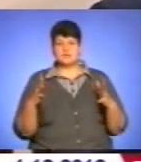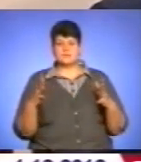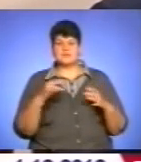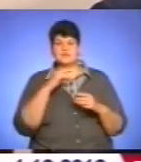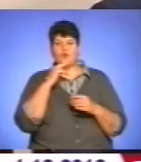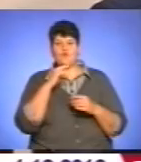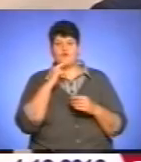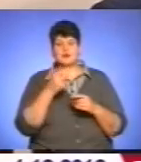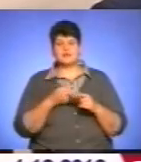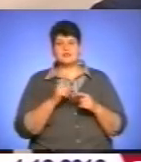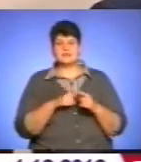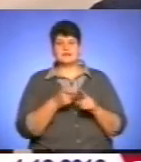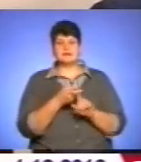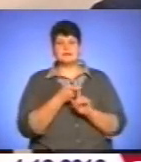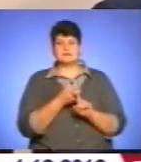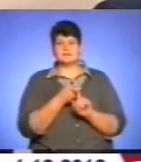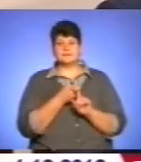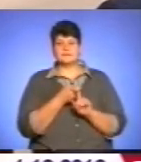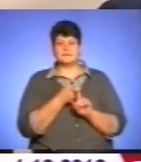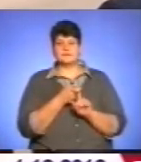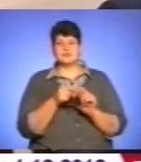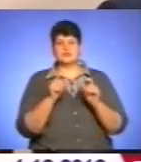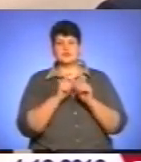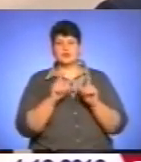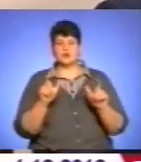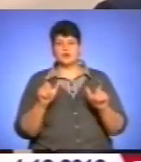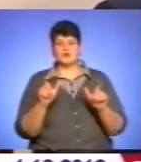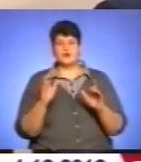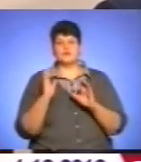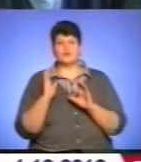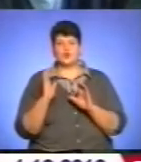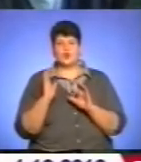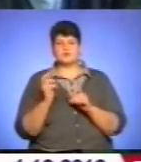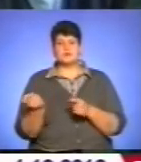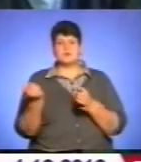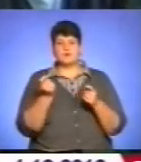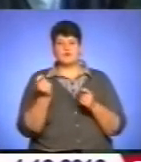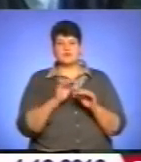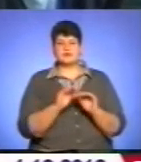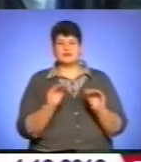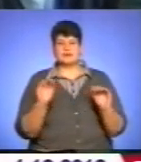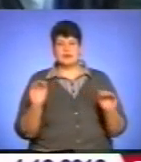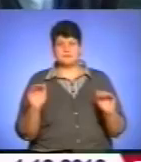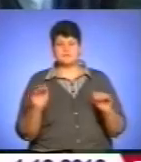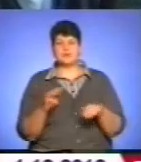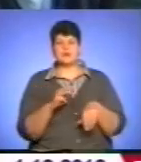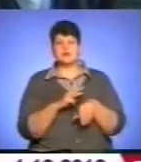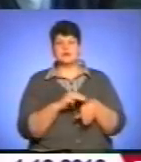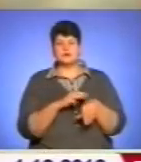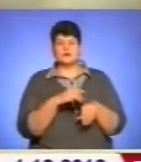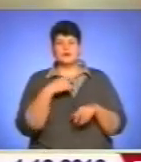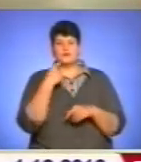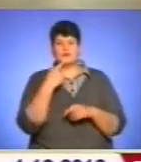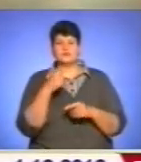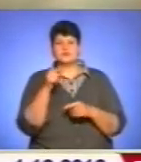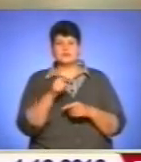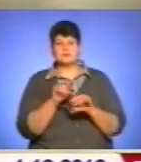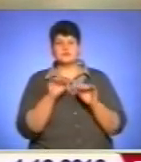зауважень це відносно шкільного автобуса довозу дітей. Правоохоронці та освітяни сподіваються, що таким чином